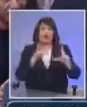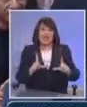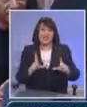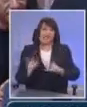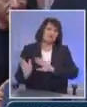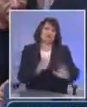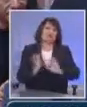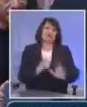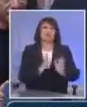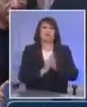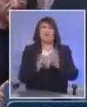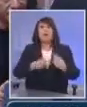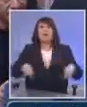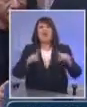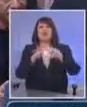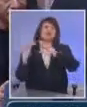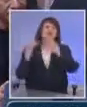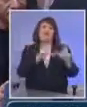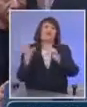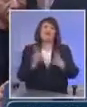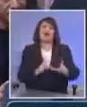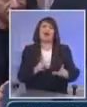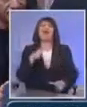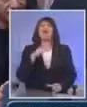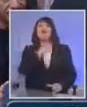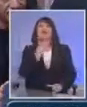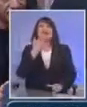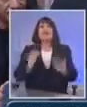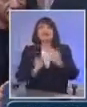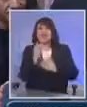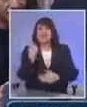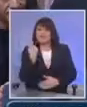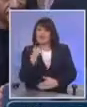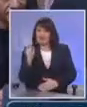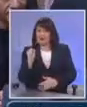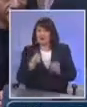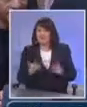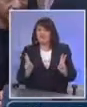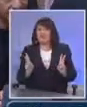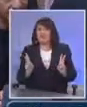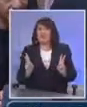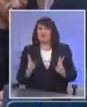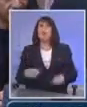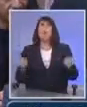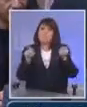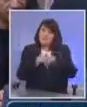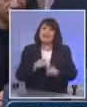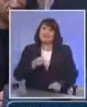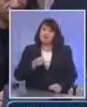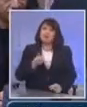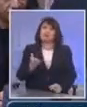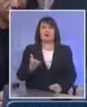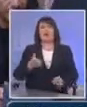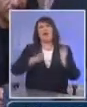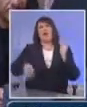εικόνες από τις σχολικές αίθουσες. Αυτό η Χρυσή Αυγή δεν θα το ανεχθεί και μαζί με τη συντριπτική πλειοψηφία